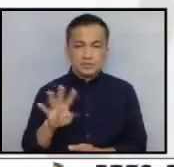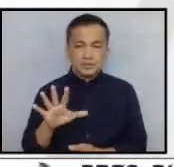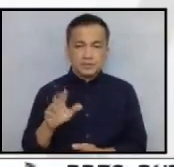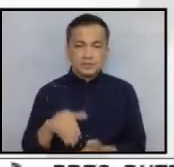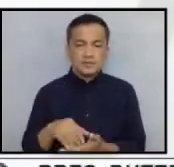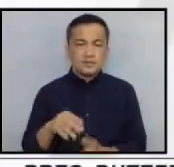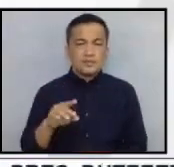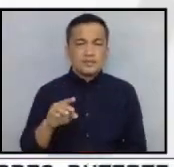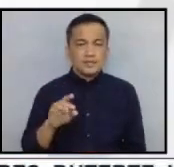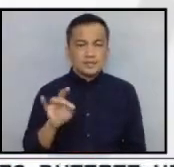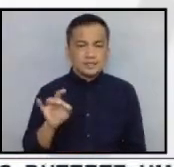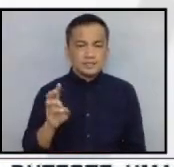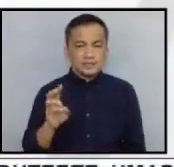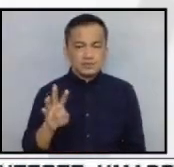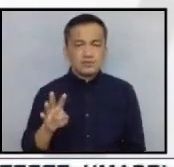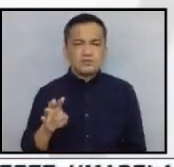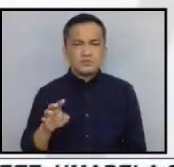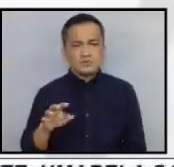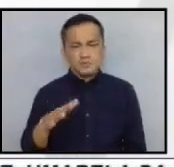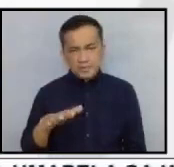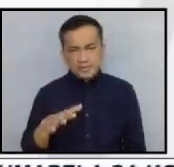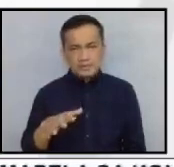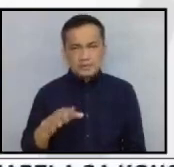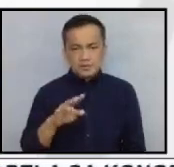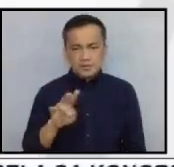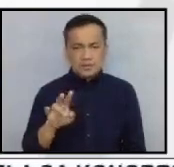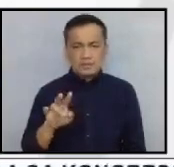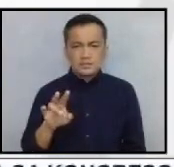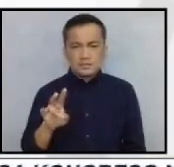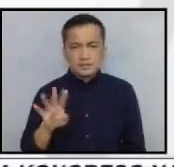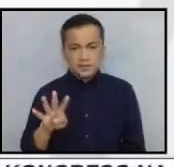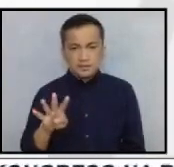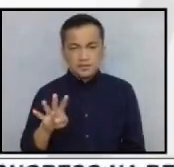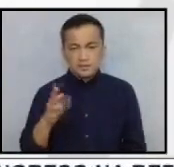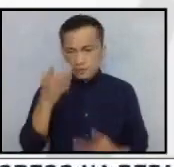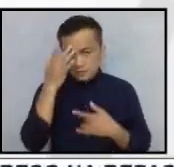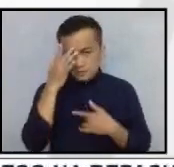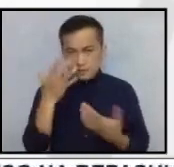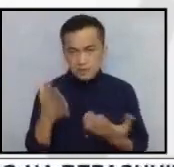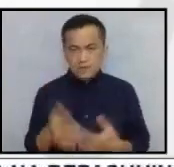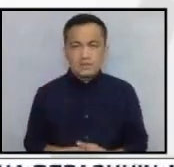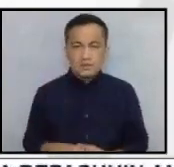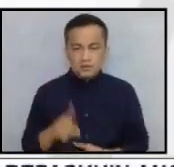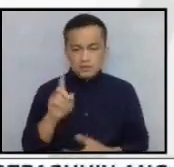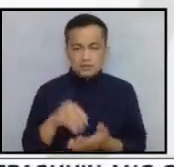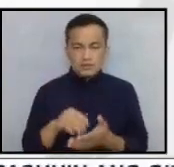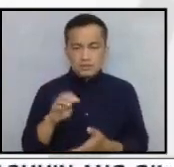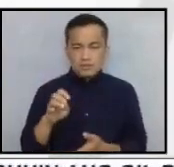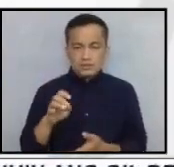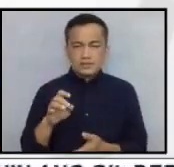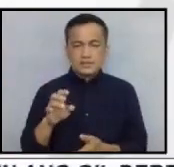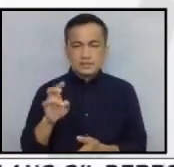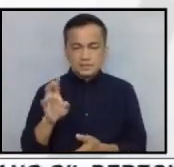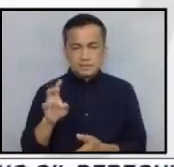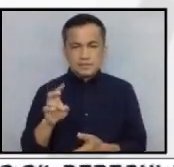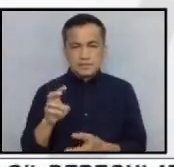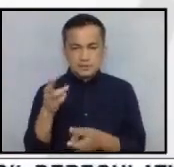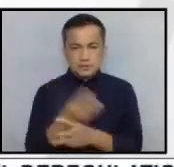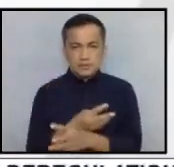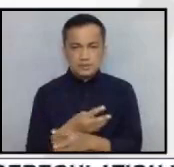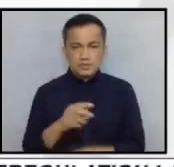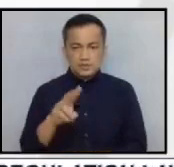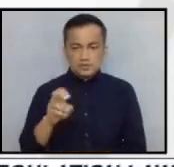45,862 ang mild, 474 ang asymptomatic, 1,417 ang severe at 298 ang